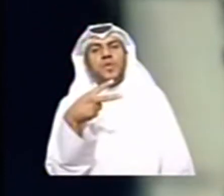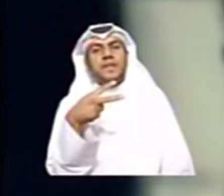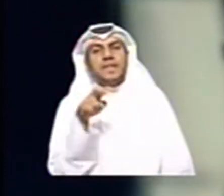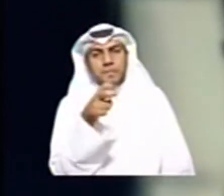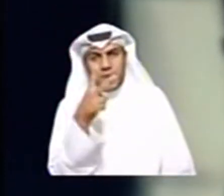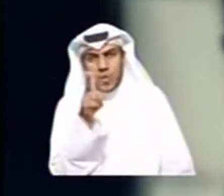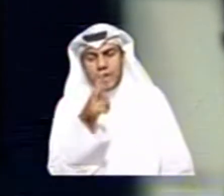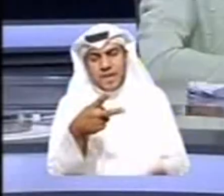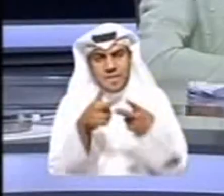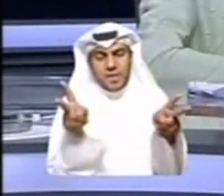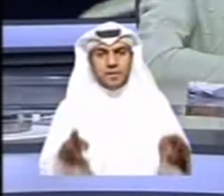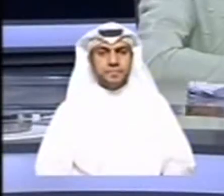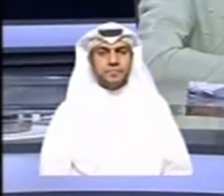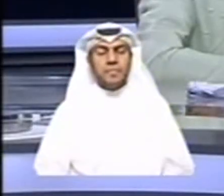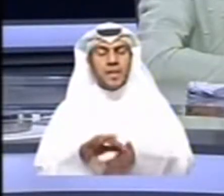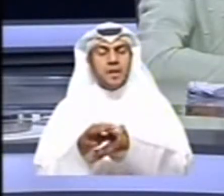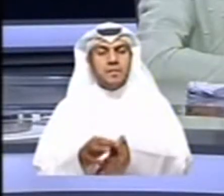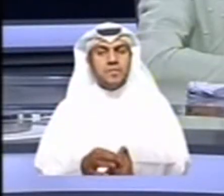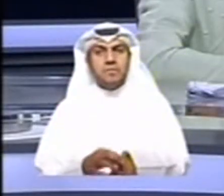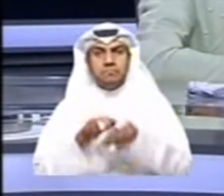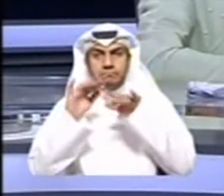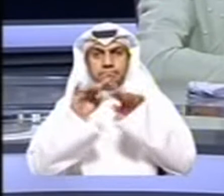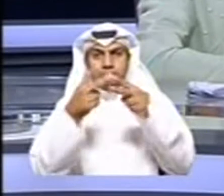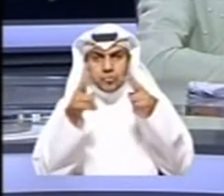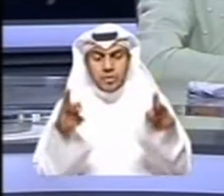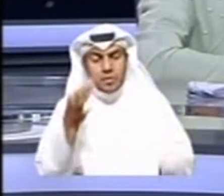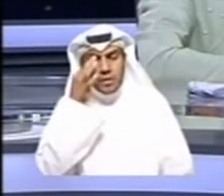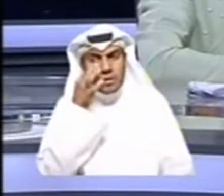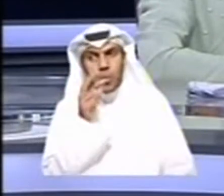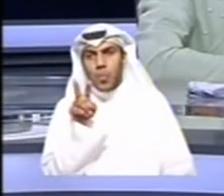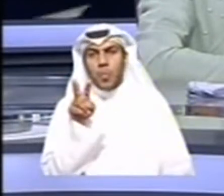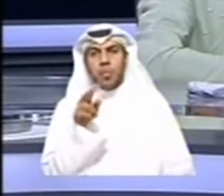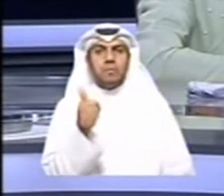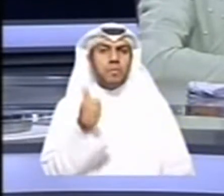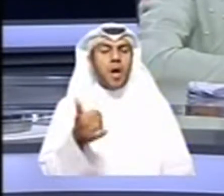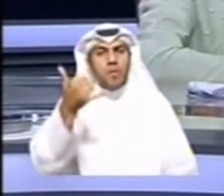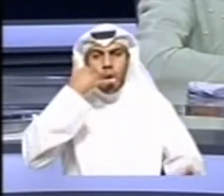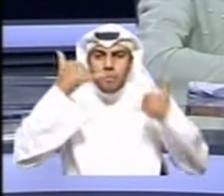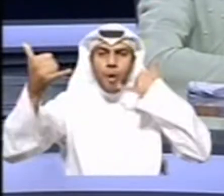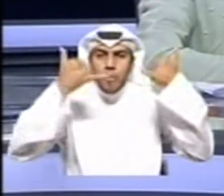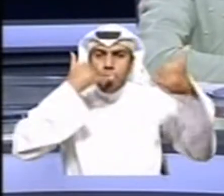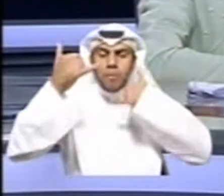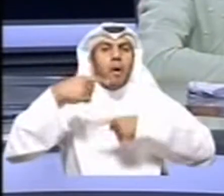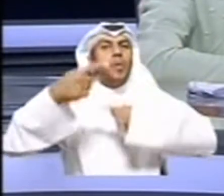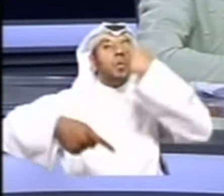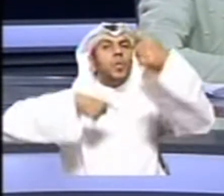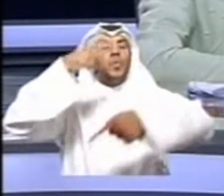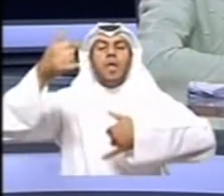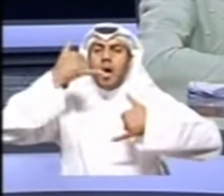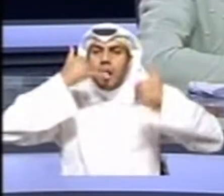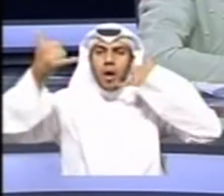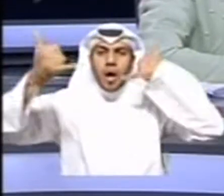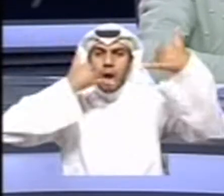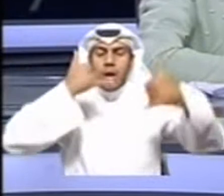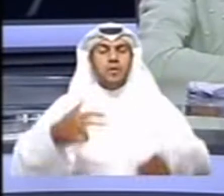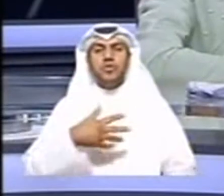بداية هذه الحملة؟ نحمد الله ونشكر فضل الإقبال عجيب، يعني لدرجة أن الاتصالات إلى الآن ما وقفت. استعداد رهيب للقطاع